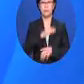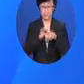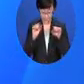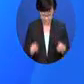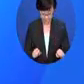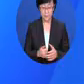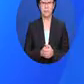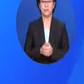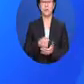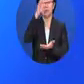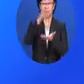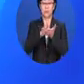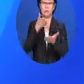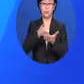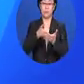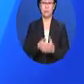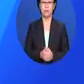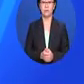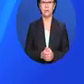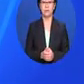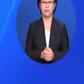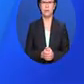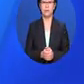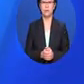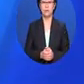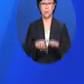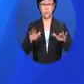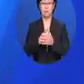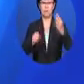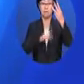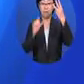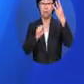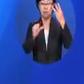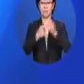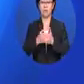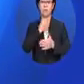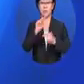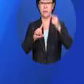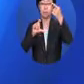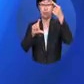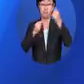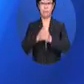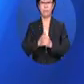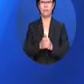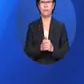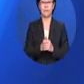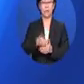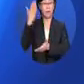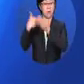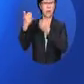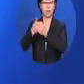여러분 안녕하십니까? 천안 뉴스입니다. 올해 3월 5일은 정월대보름입니다.